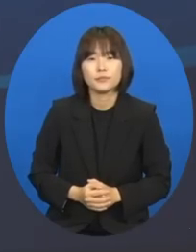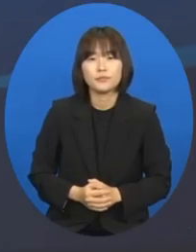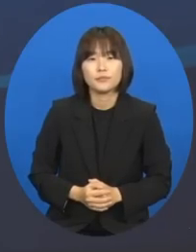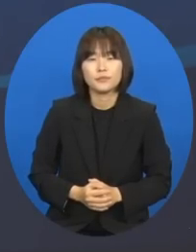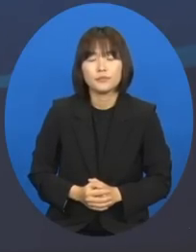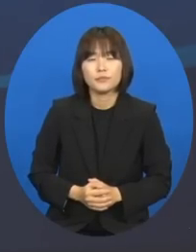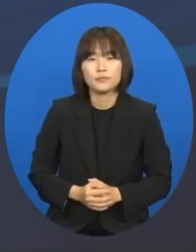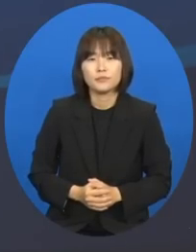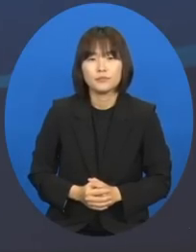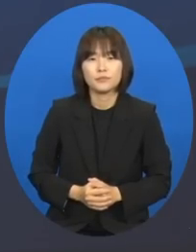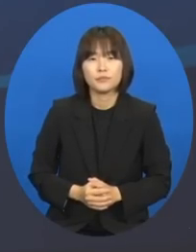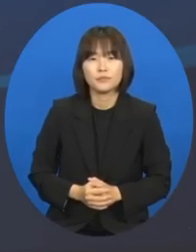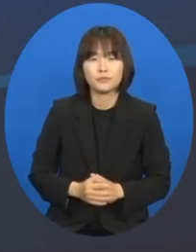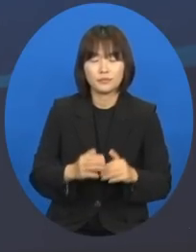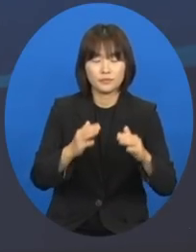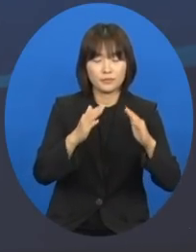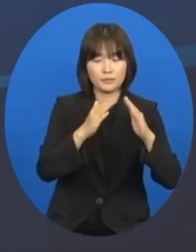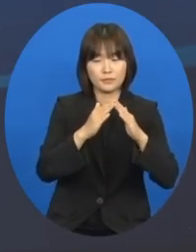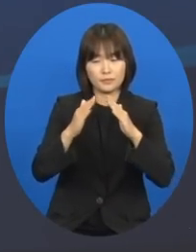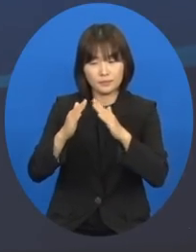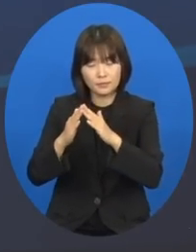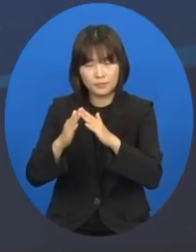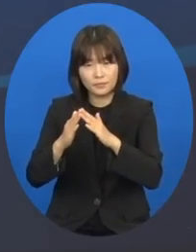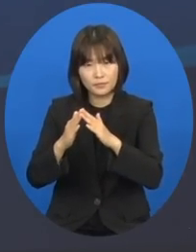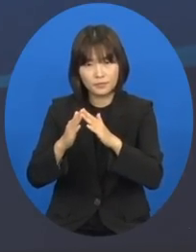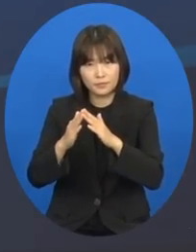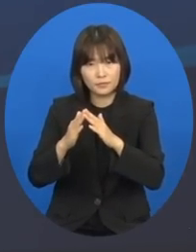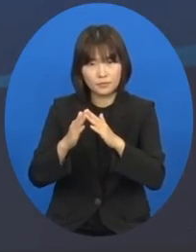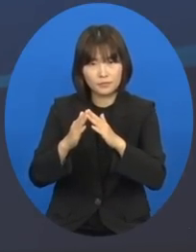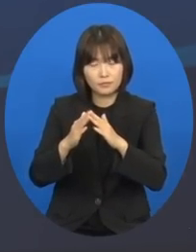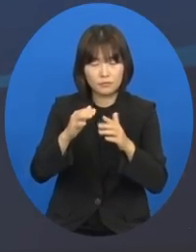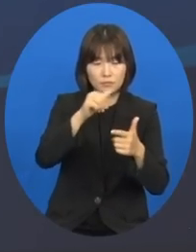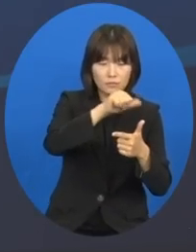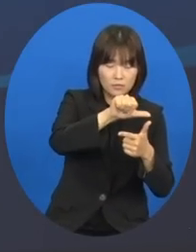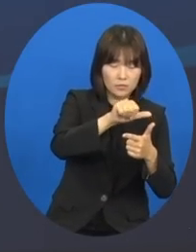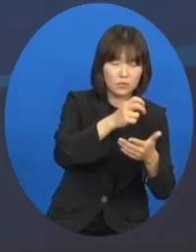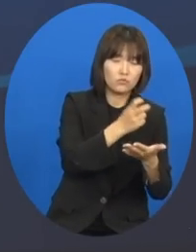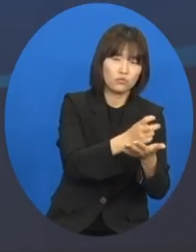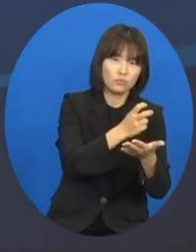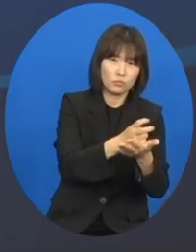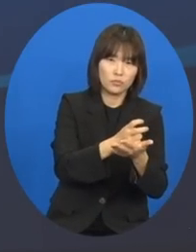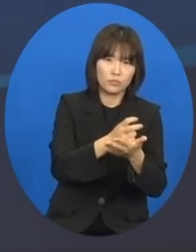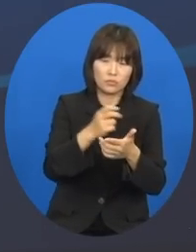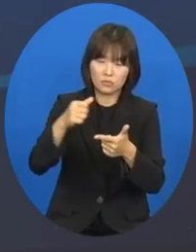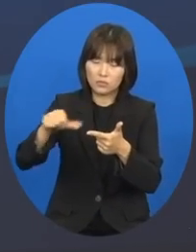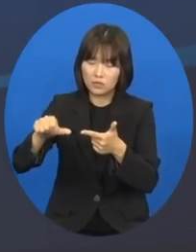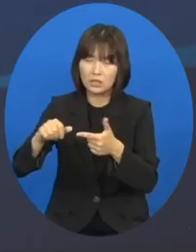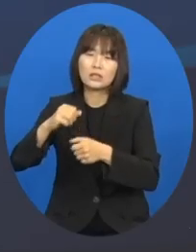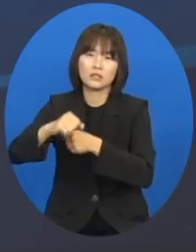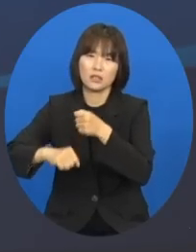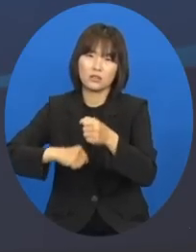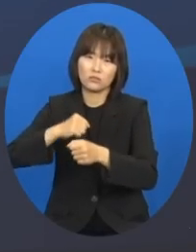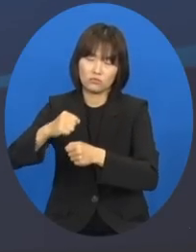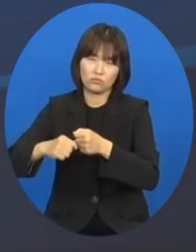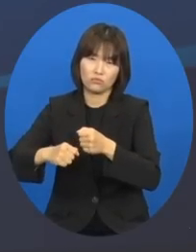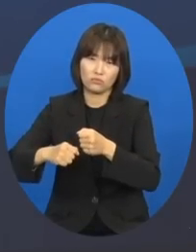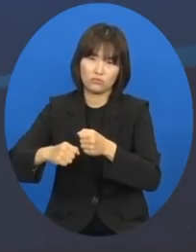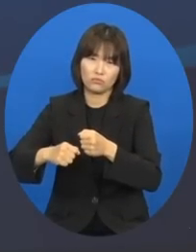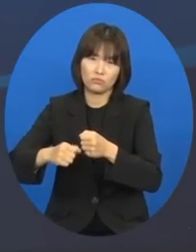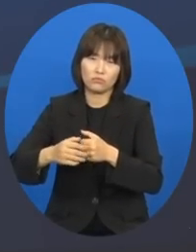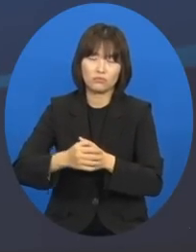집집마다 부부 중에 하나는 율법 하나는 자유 아 나는 자유로운 영혼이고 싶어 이런 분이 있고